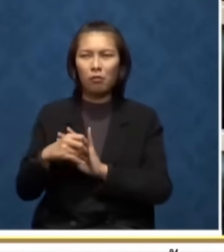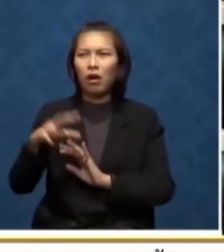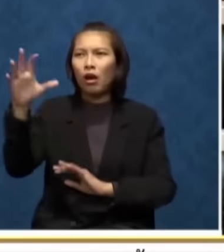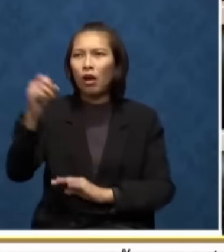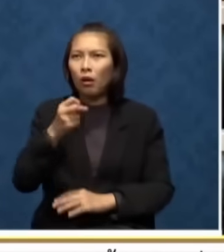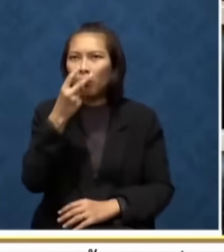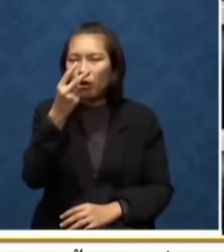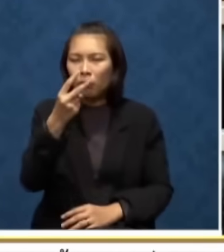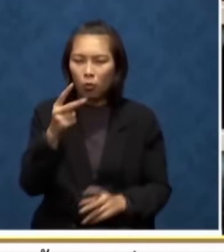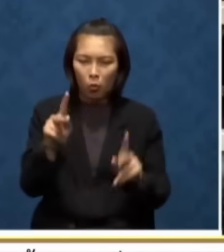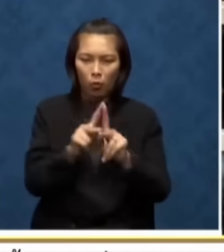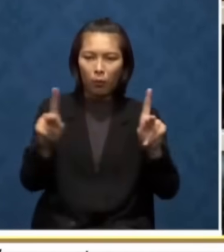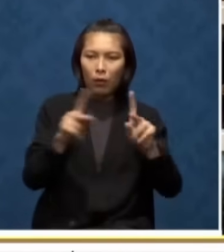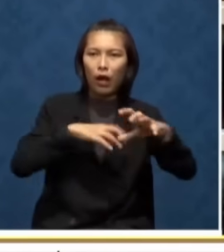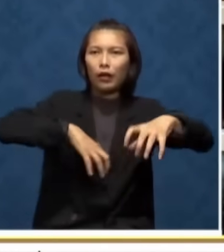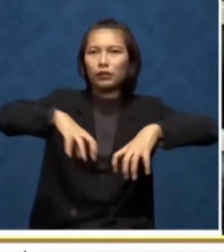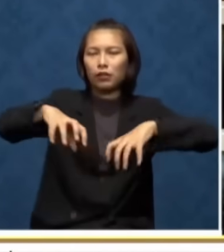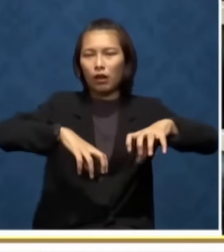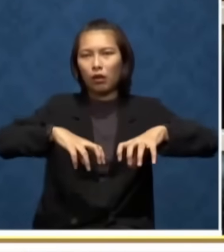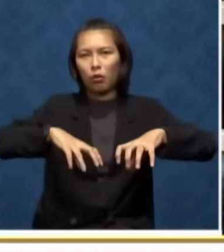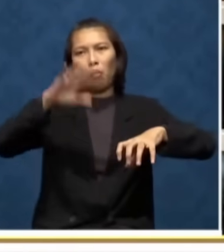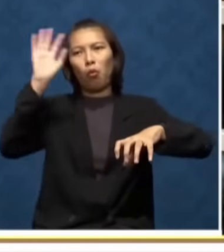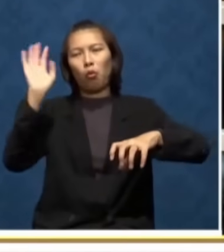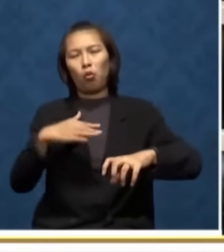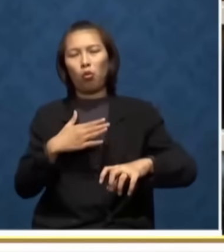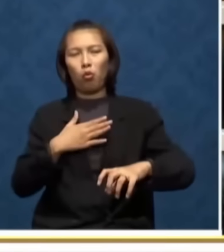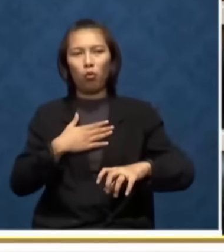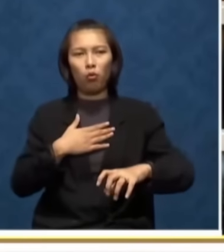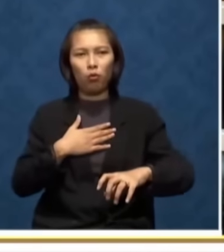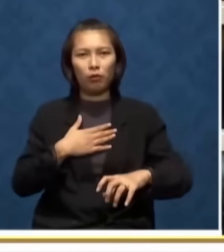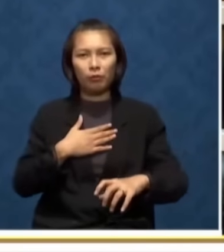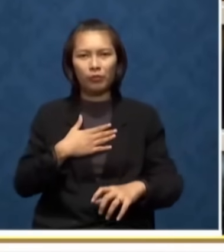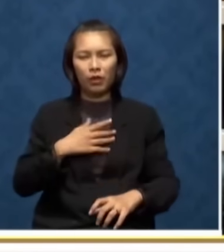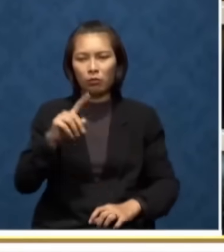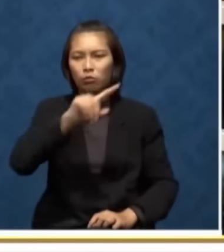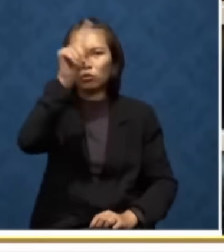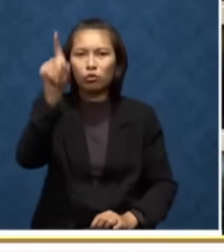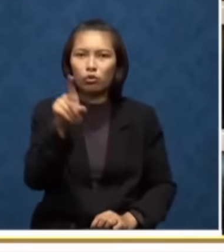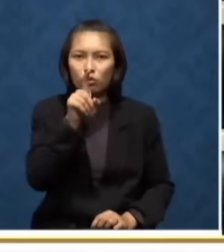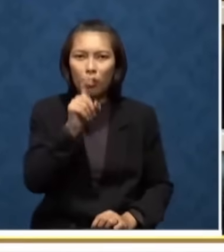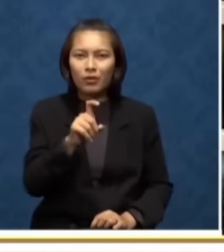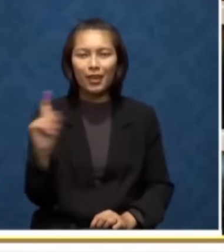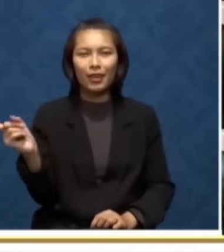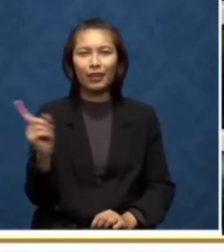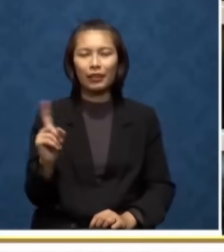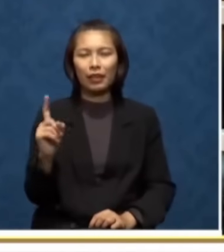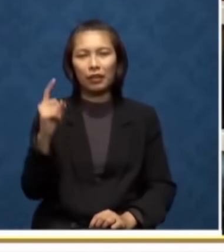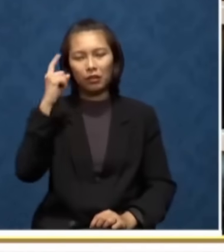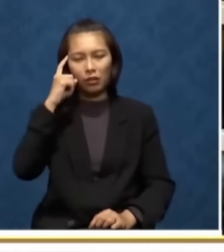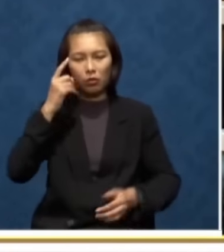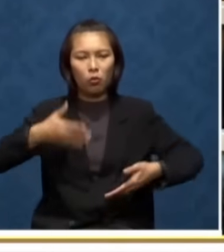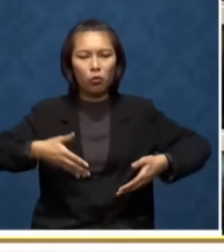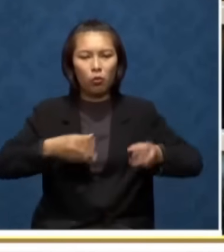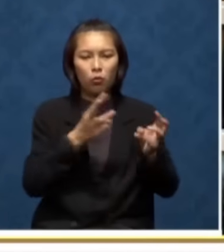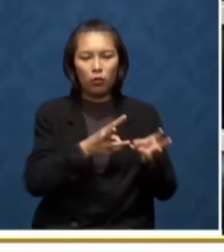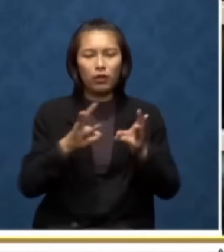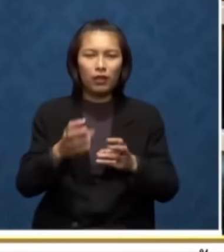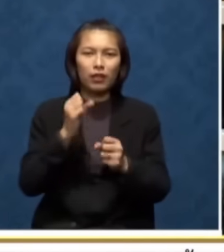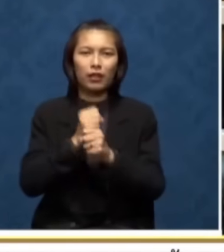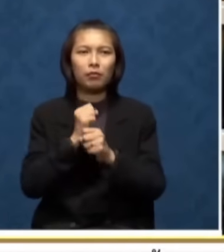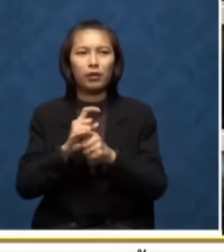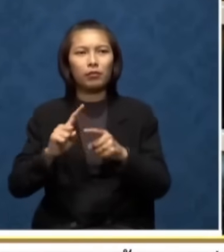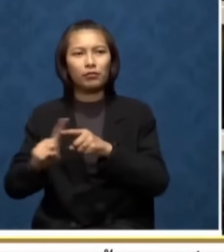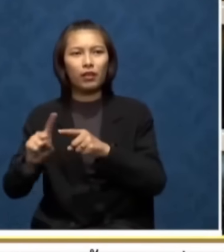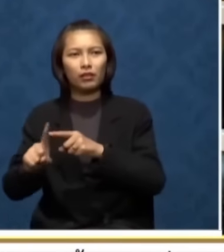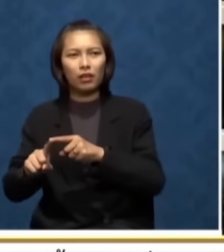กรรมการบริหารนะคะก็อดทำให้ตั้งคำถามไม่ได้ว่าแนวทางของกองทุนนี้จะถูก